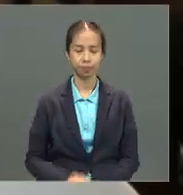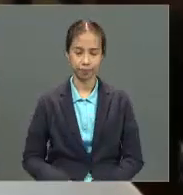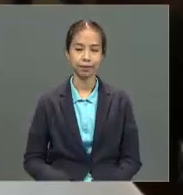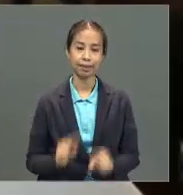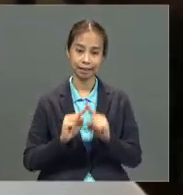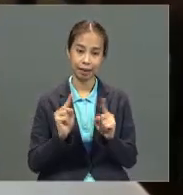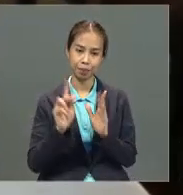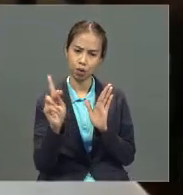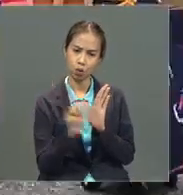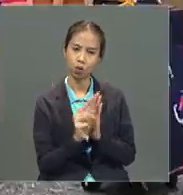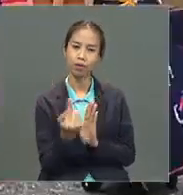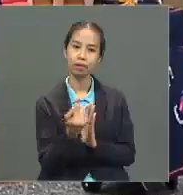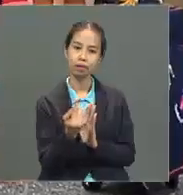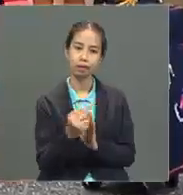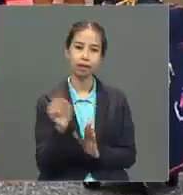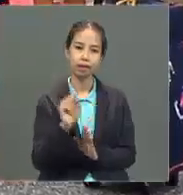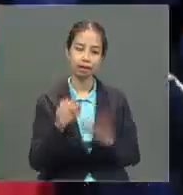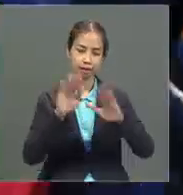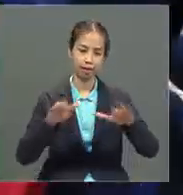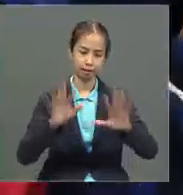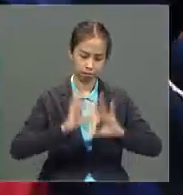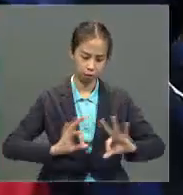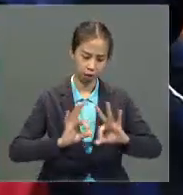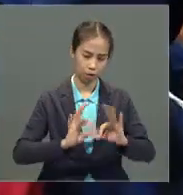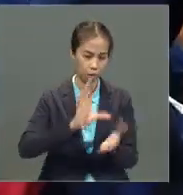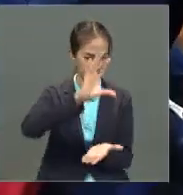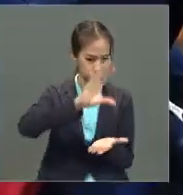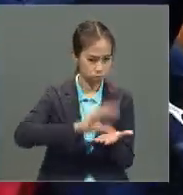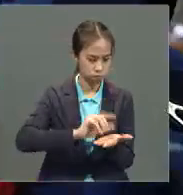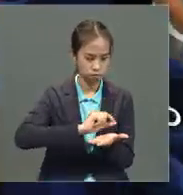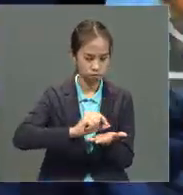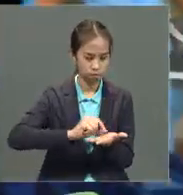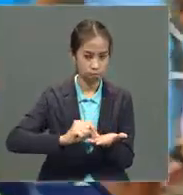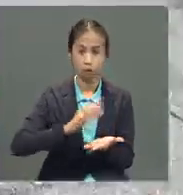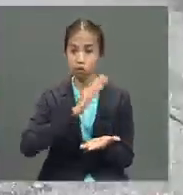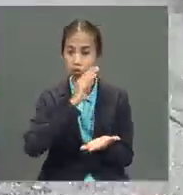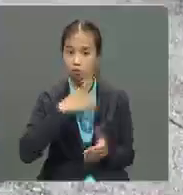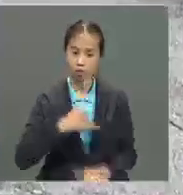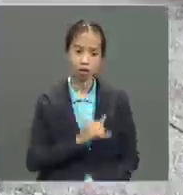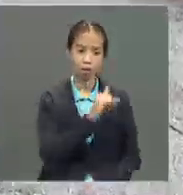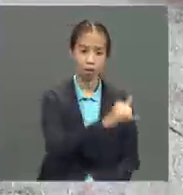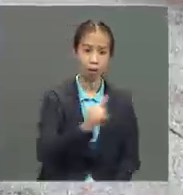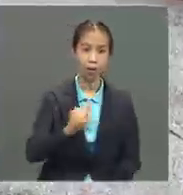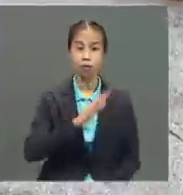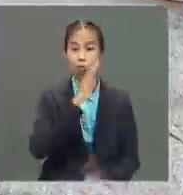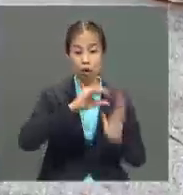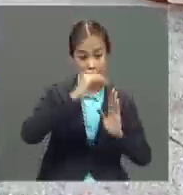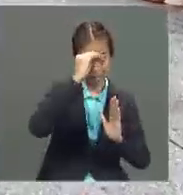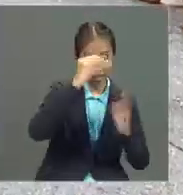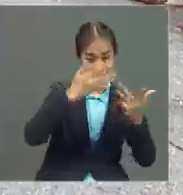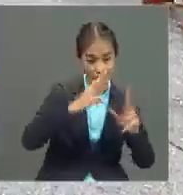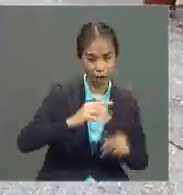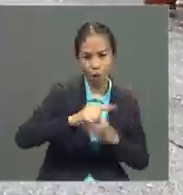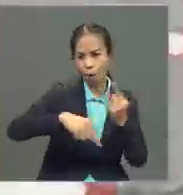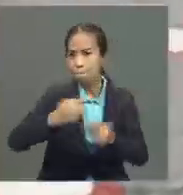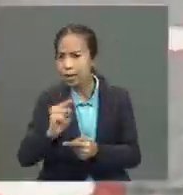ที่เมื่อสักครู่บอกไปนะคะว่าน้องๆจะต้องจดบันทึกการเดินทางเวลาไปยังสถานที่ต่างๆหลังเลิกเรียนแล้วก็ต้องร